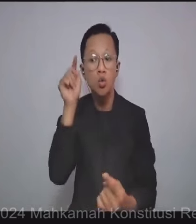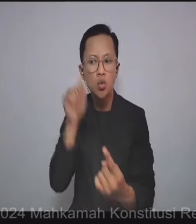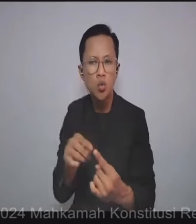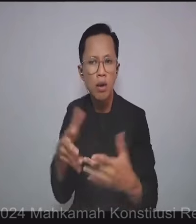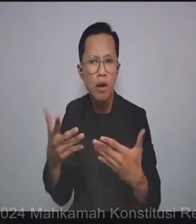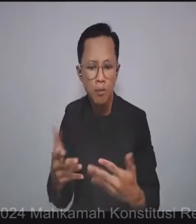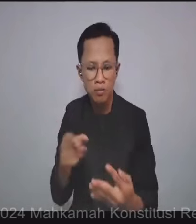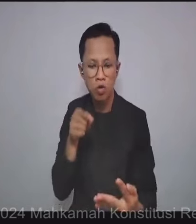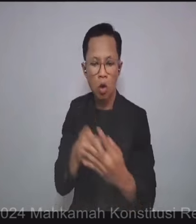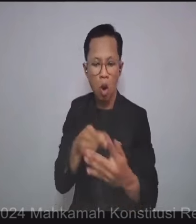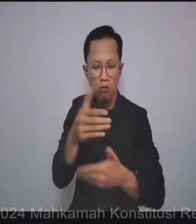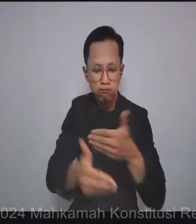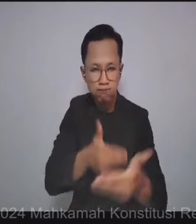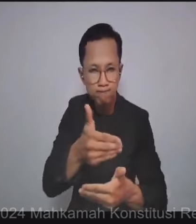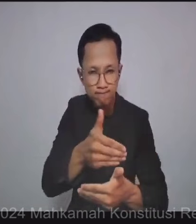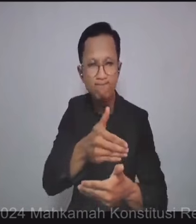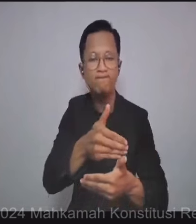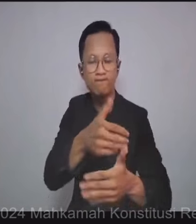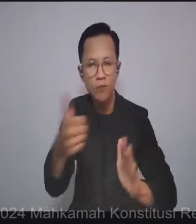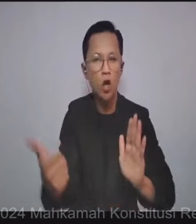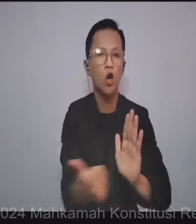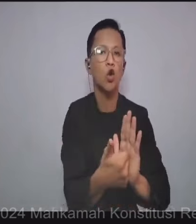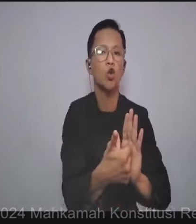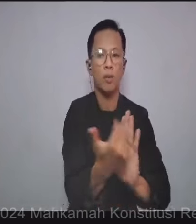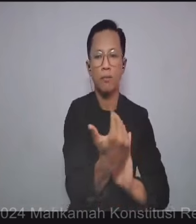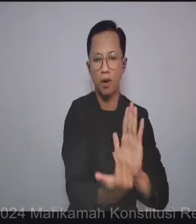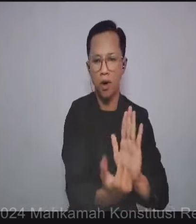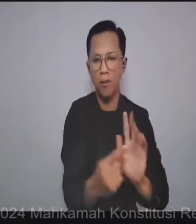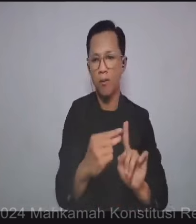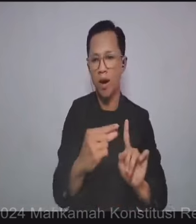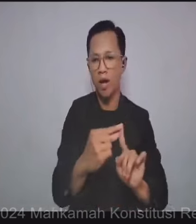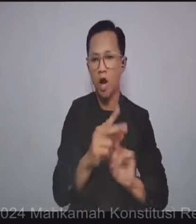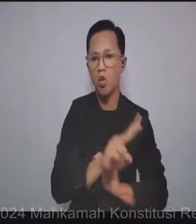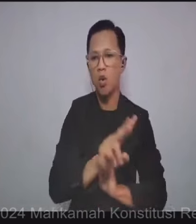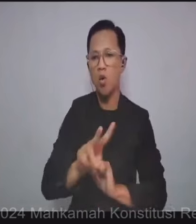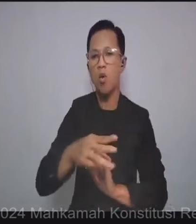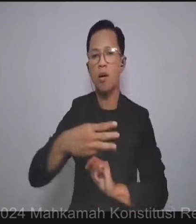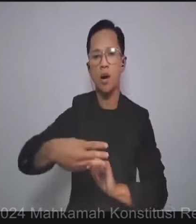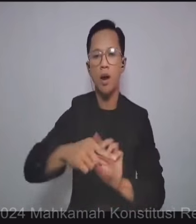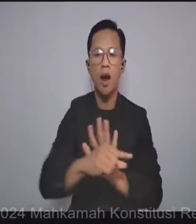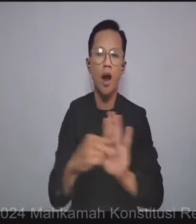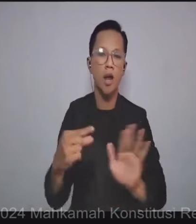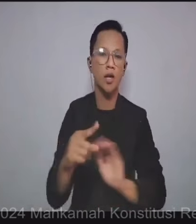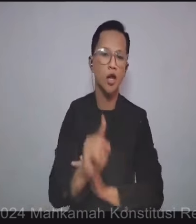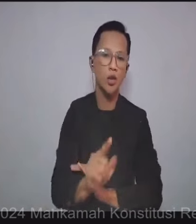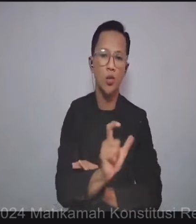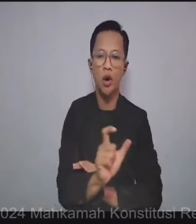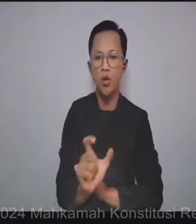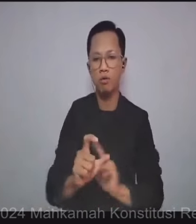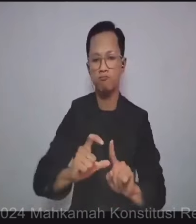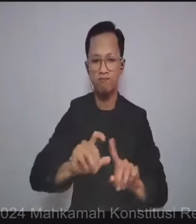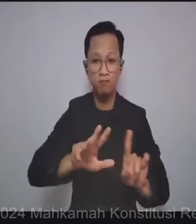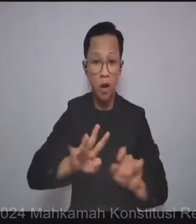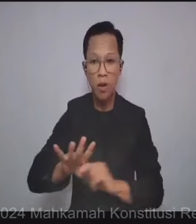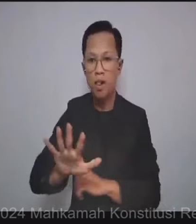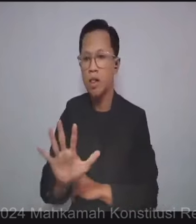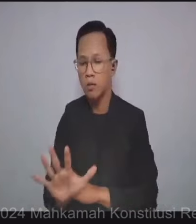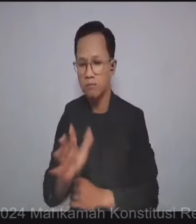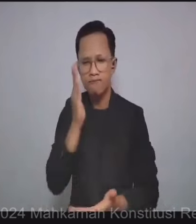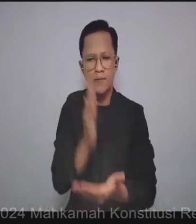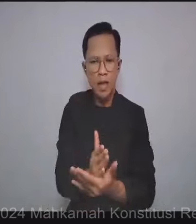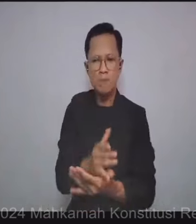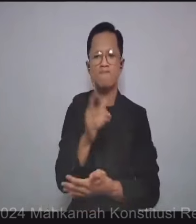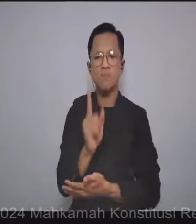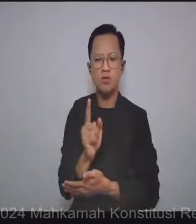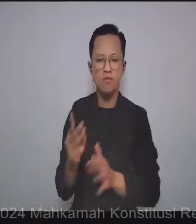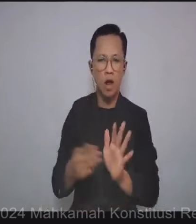Sesuai dengan pasal 22e ayat 1 undang-undang Dasar 1945 penegasan demikian diperlukan karena mahkamah hanya